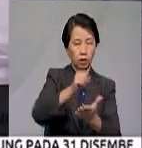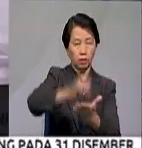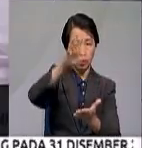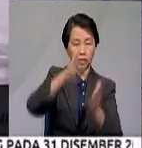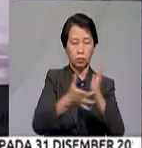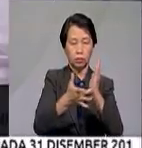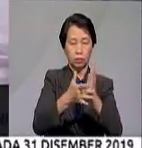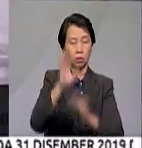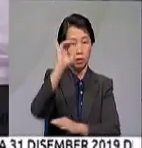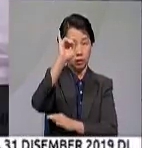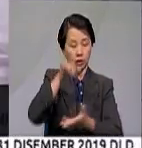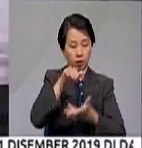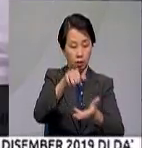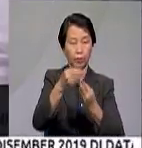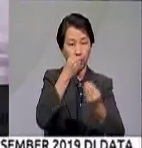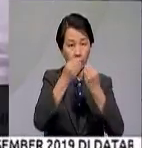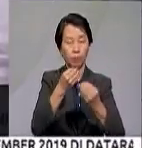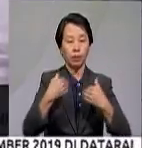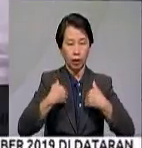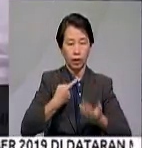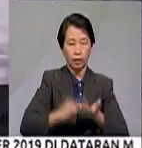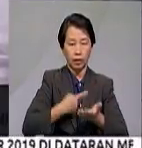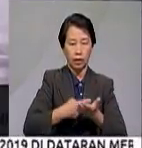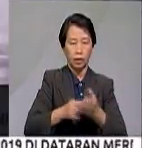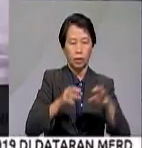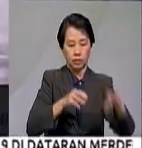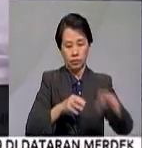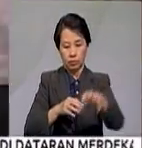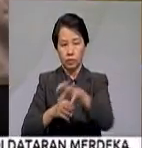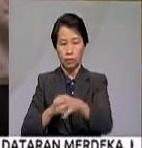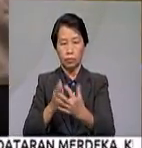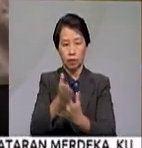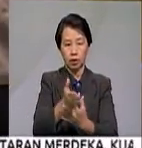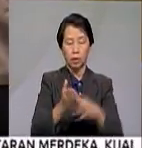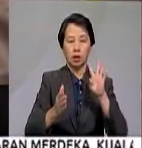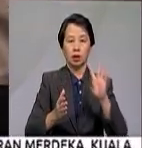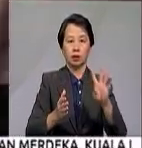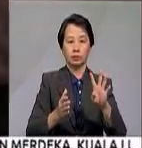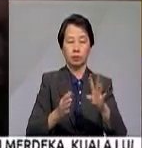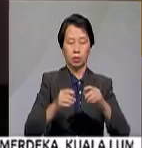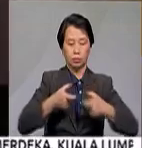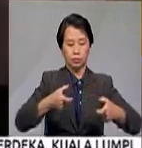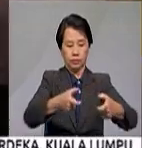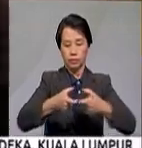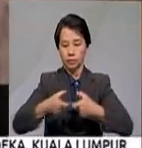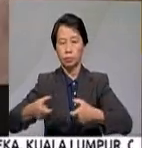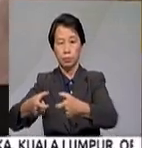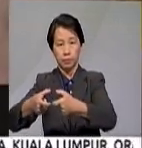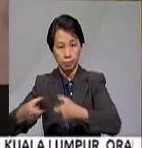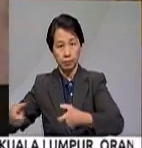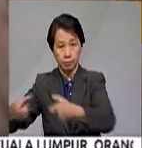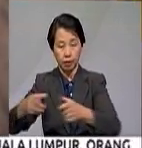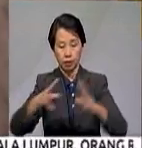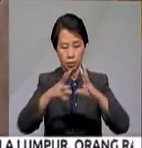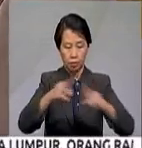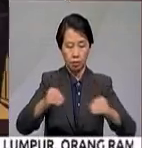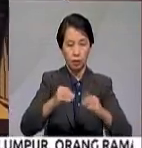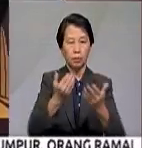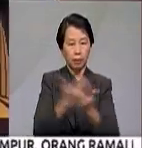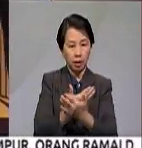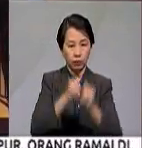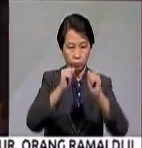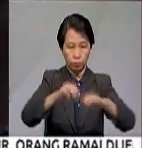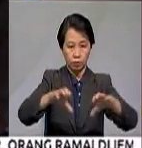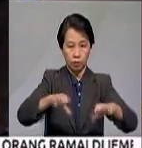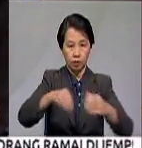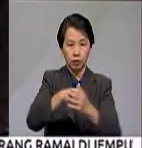dan jaminan makanan turut dibincangkan para delegasi melalui 4 sesi pleno. Ia bagi menampilkan penyelesaian baharu yang boleh